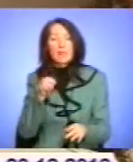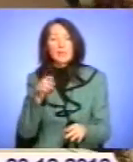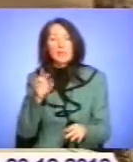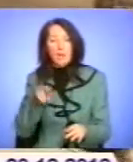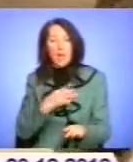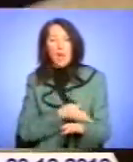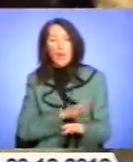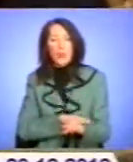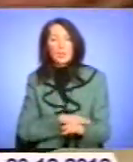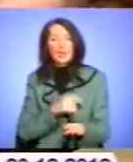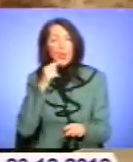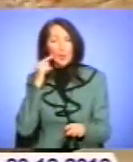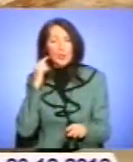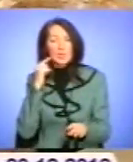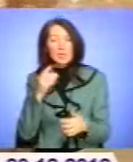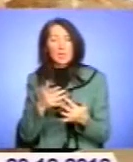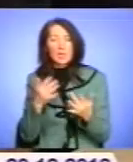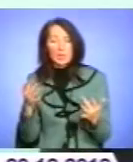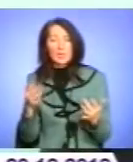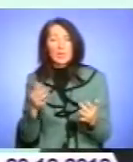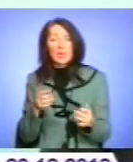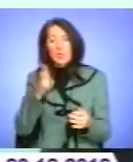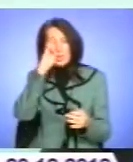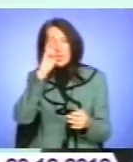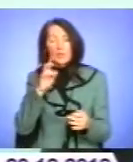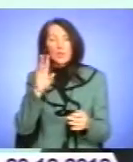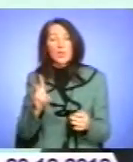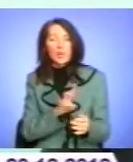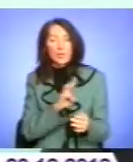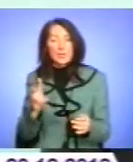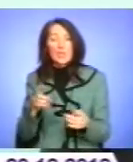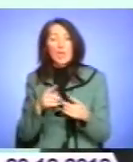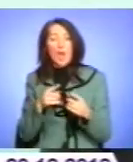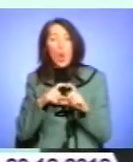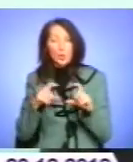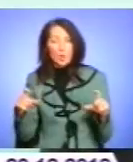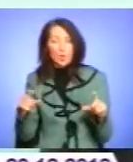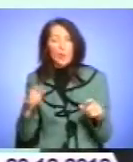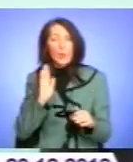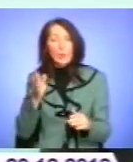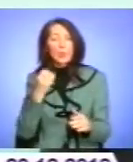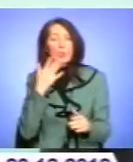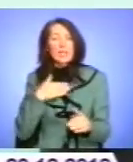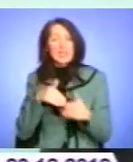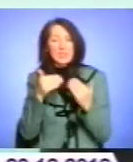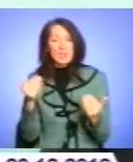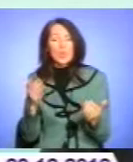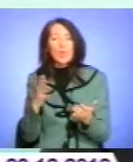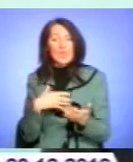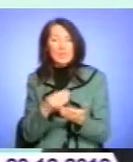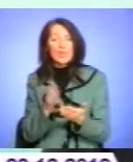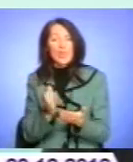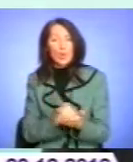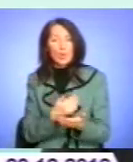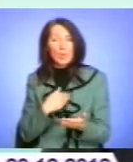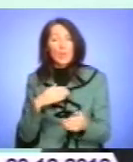адміністративних, культурно-освітніх та конфесійних установ. В майбутньому, я сподіваюся, коли ми збільшимося і збільшимо свої фонди, ми